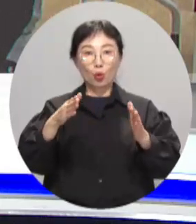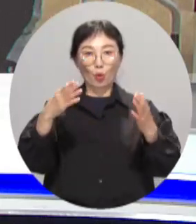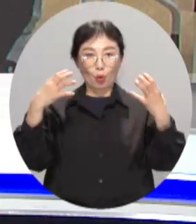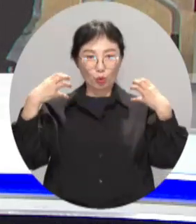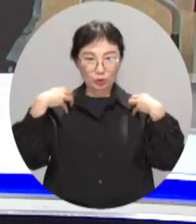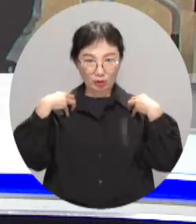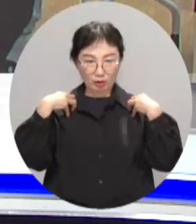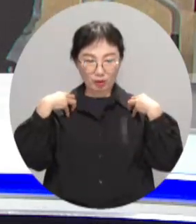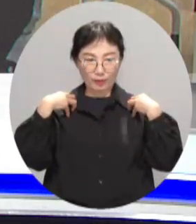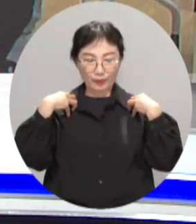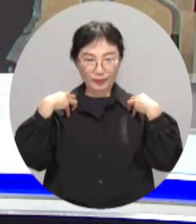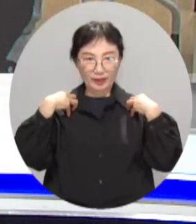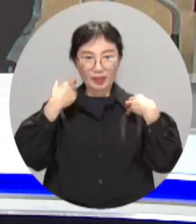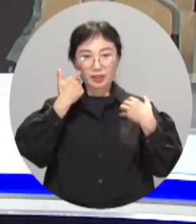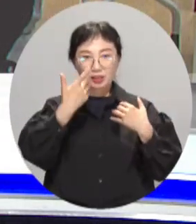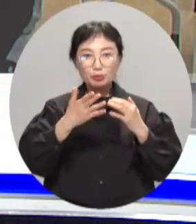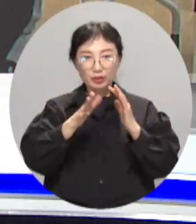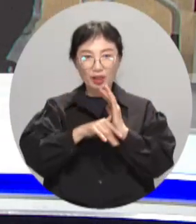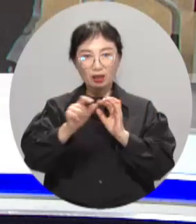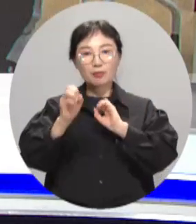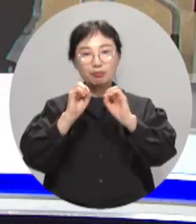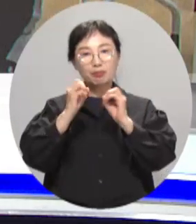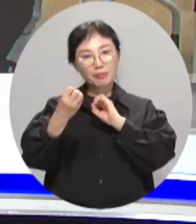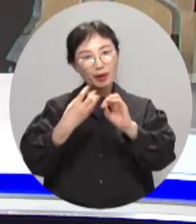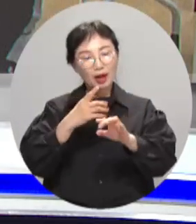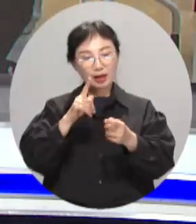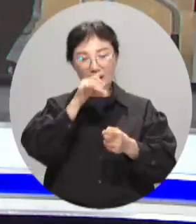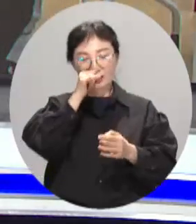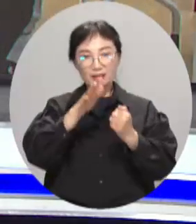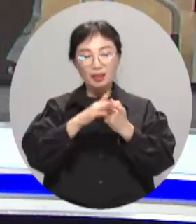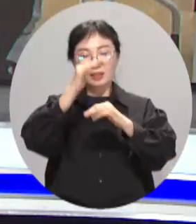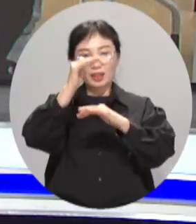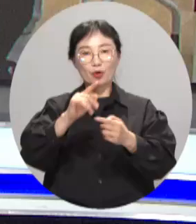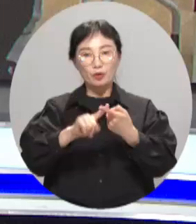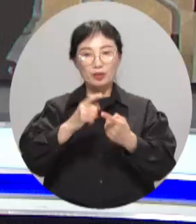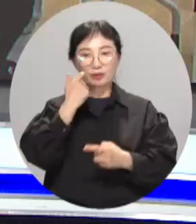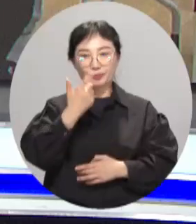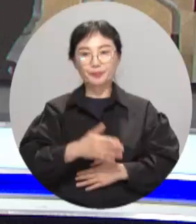오늘 도정 질문에서 이 같은 우려가 제기됐는데 이창익 기자가 취재했습니다.